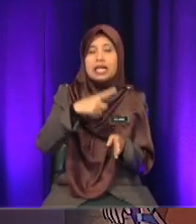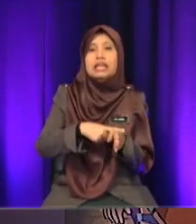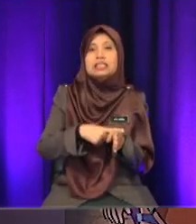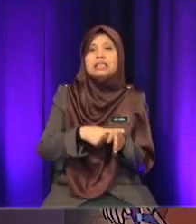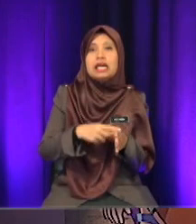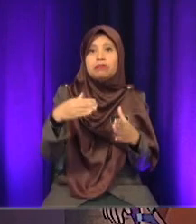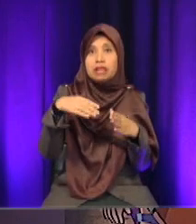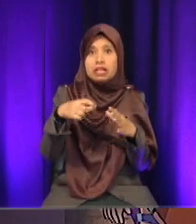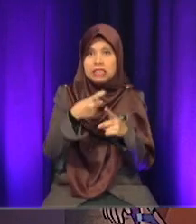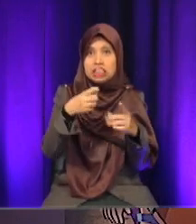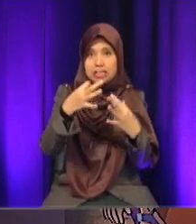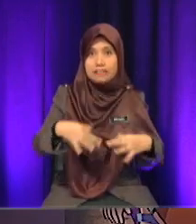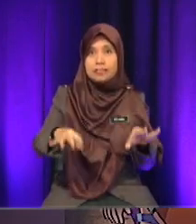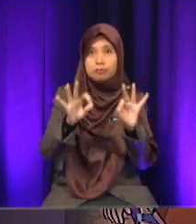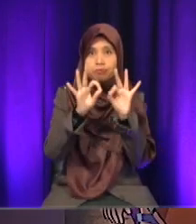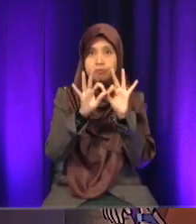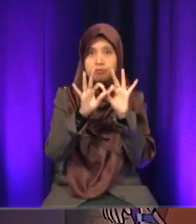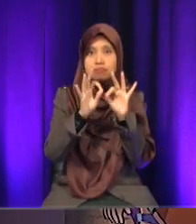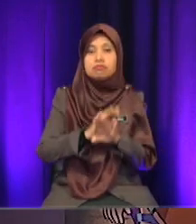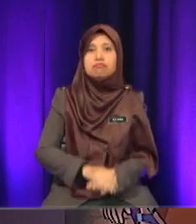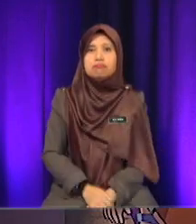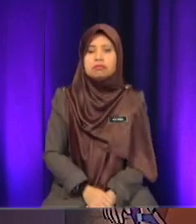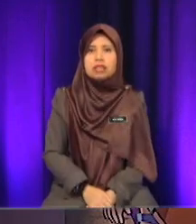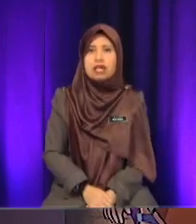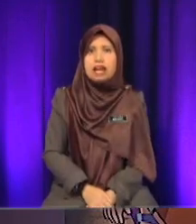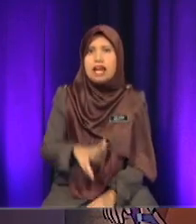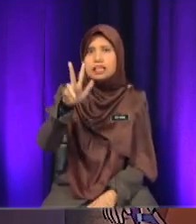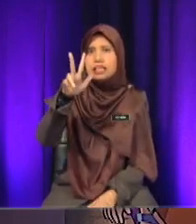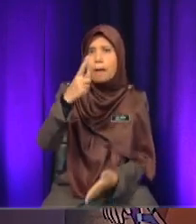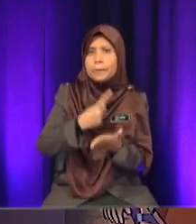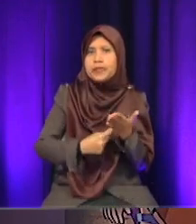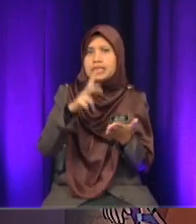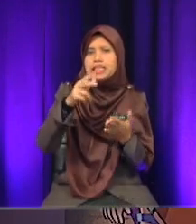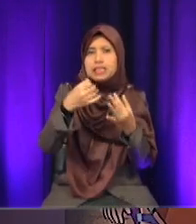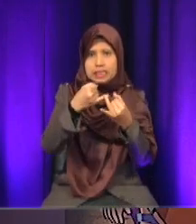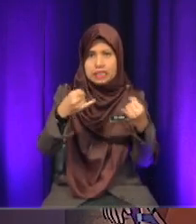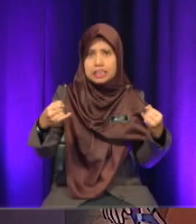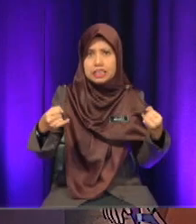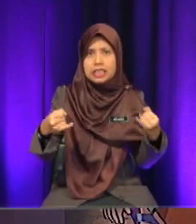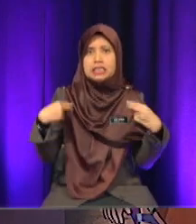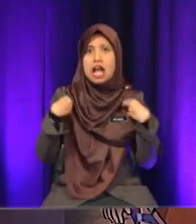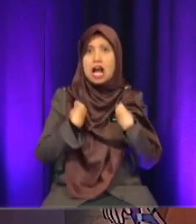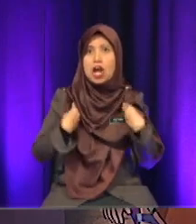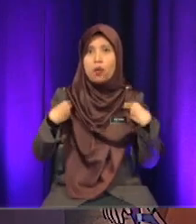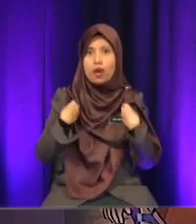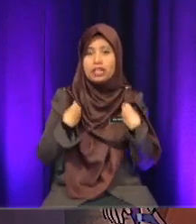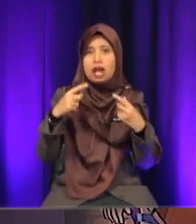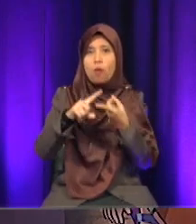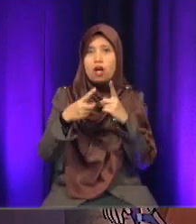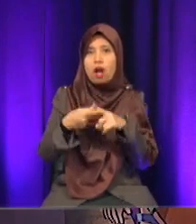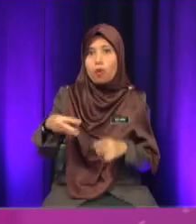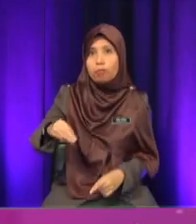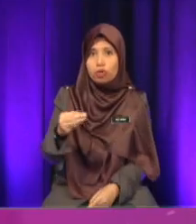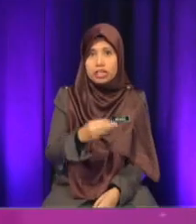oke eee hadis Tolong sebutkan Cikgu tiga eh jenis highlight ataupun Tiger rata-rata mobil ini